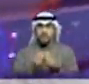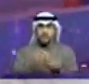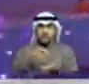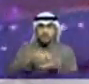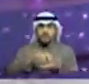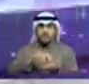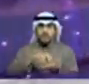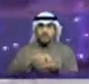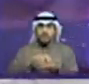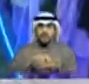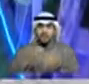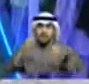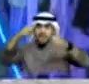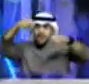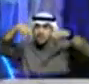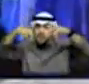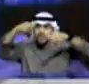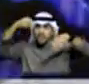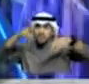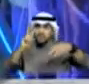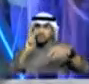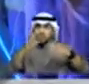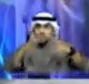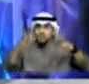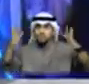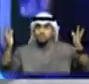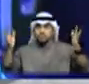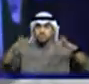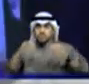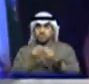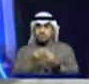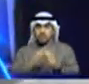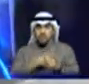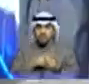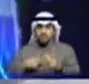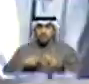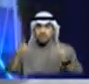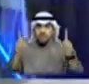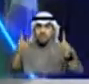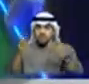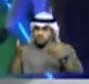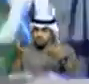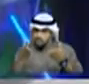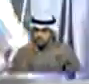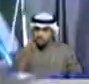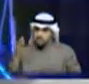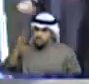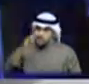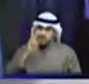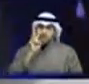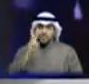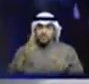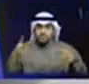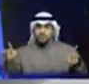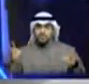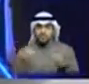التي تقيمها حملة بادر انت قادر بحضور وزير الإعلام ووزير الدولة لشؤون الشباب الشيخ